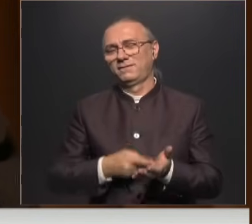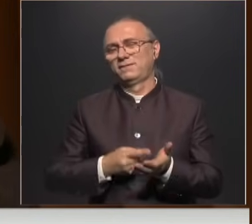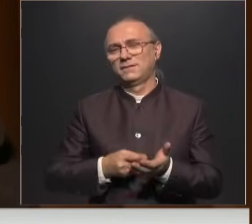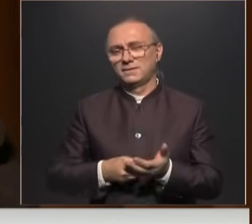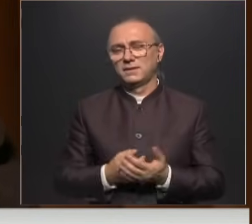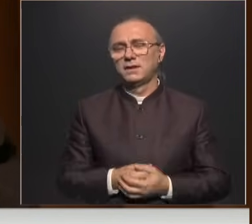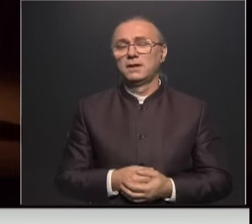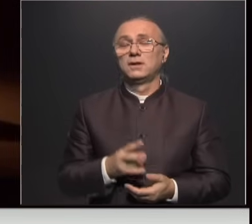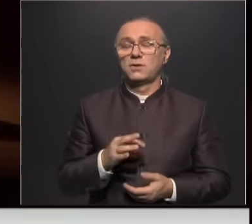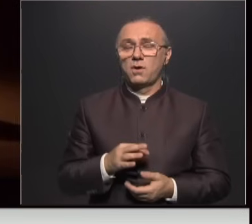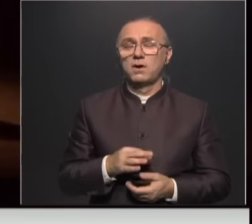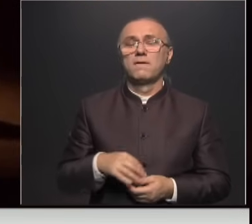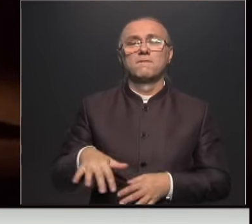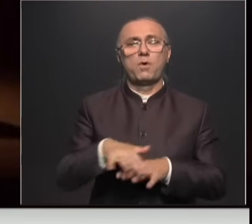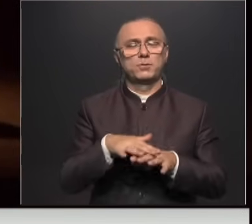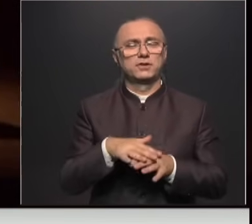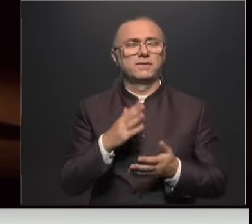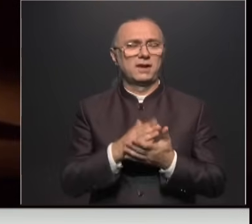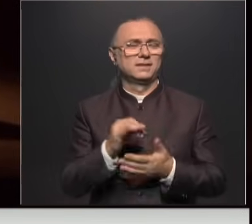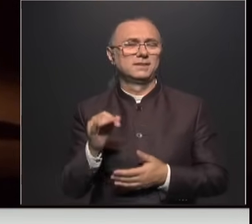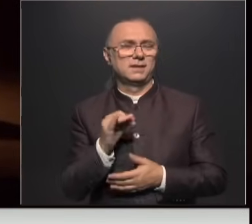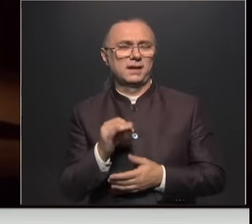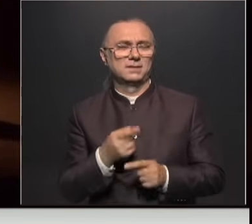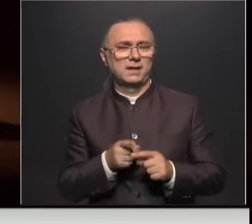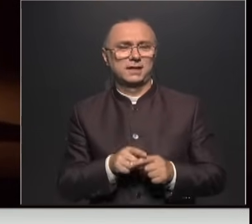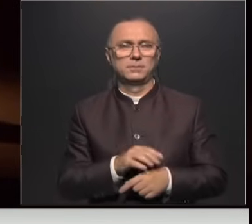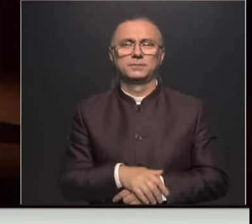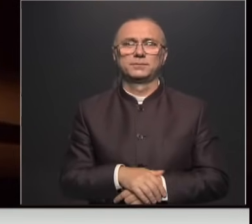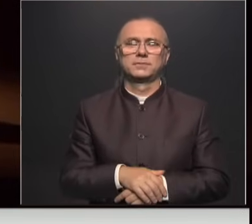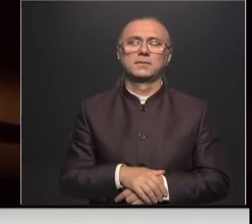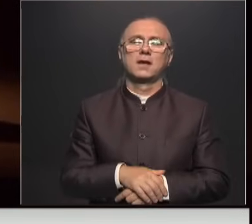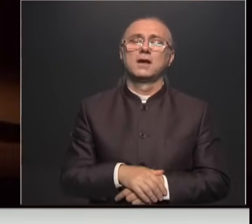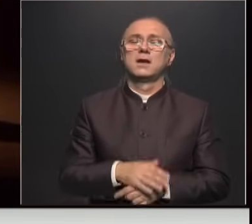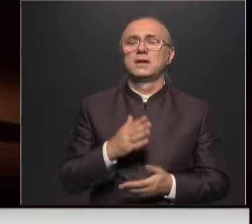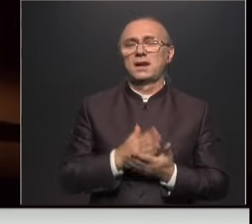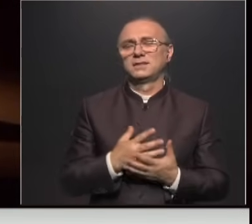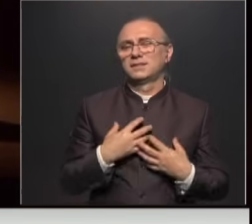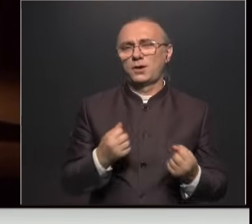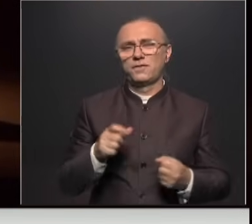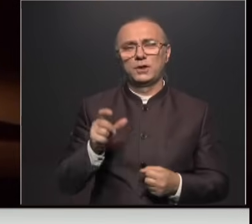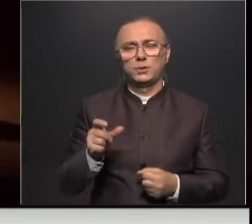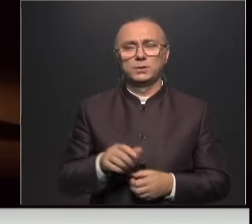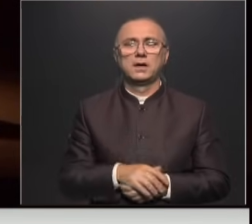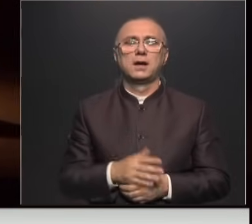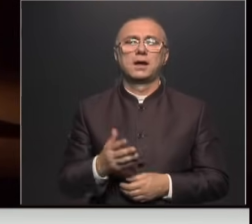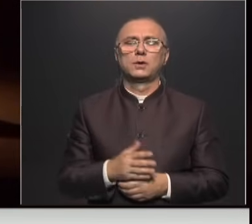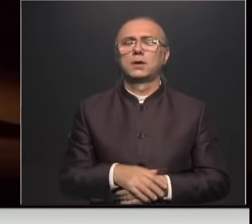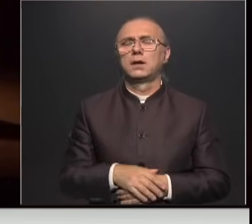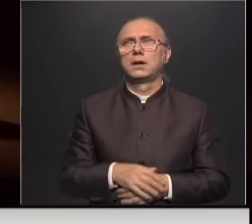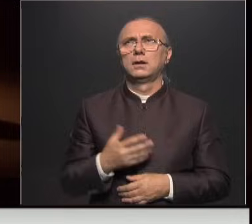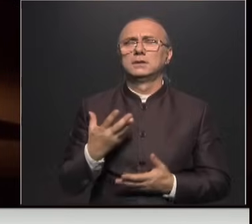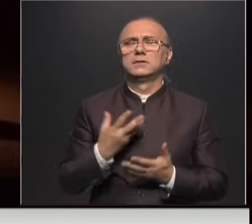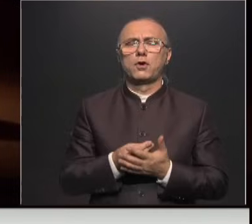уже запущен. Во-вторых, встречались откровенно нездоровые люди, которые выдавали плоды